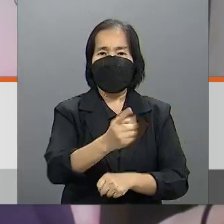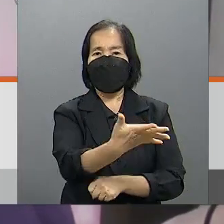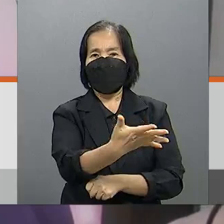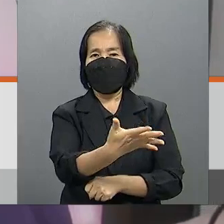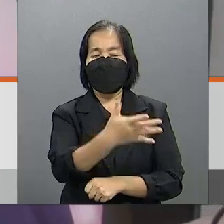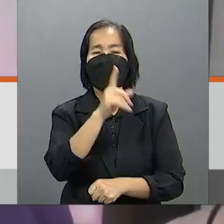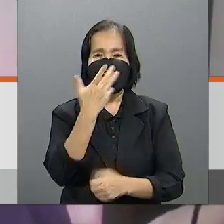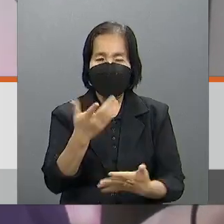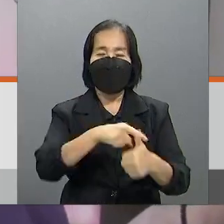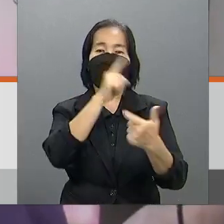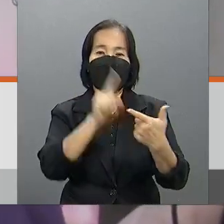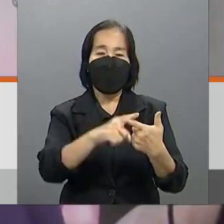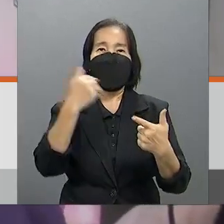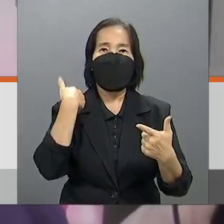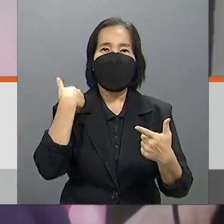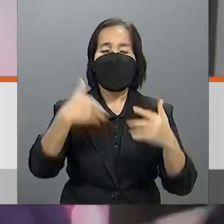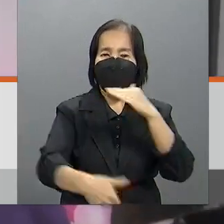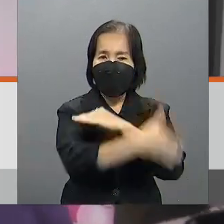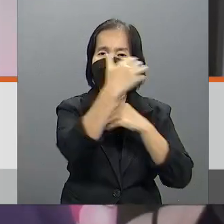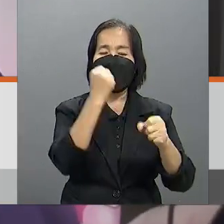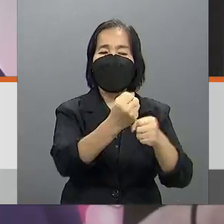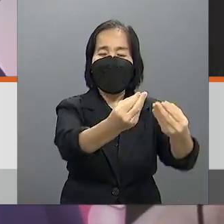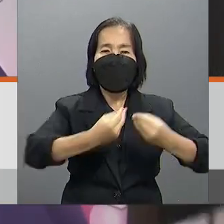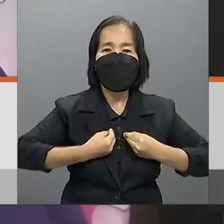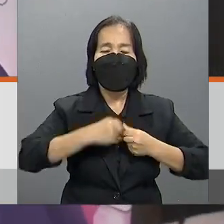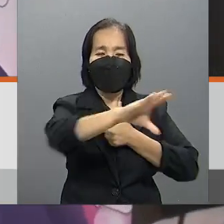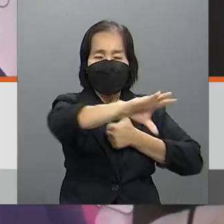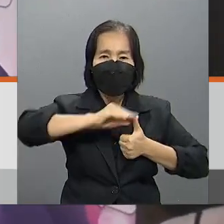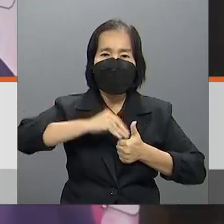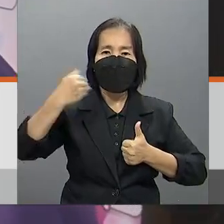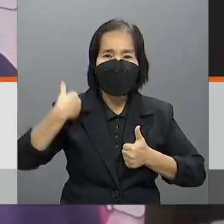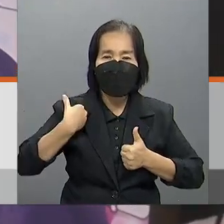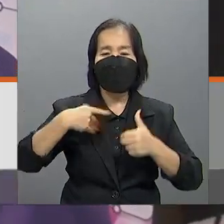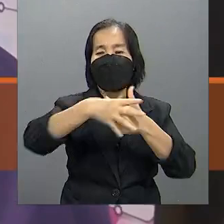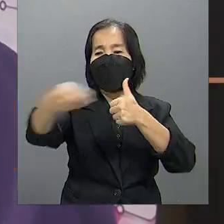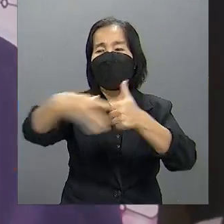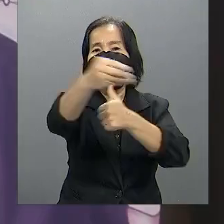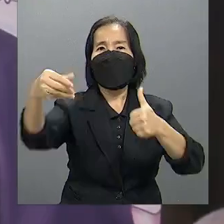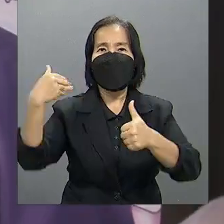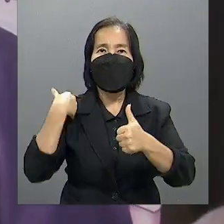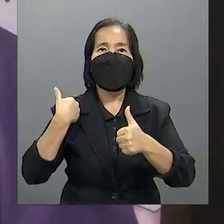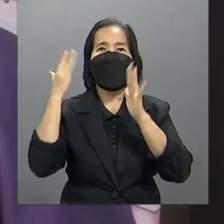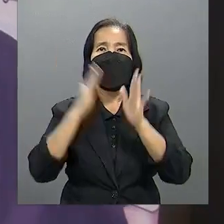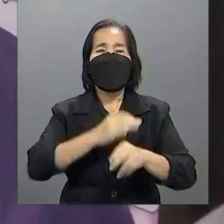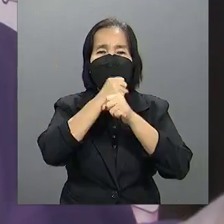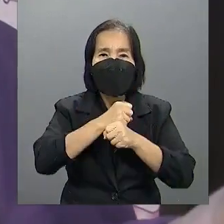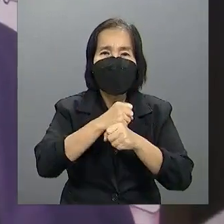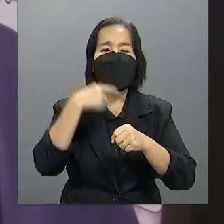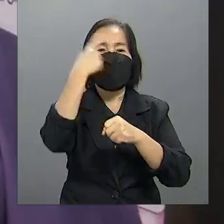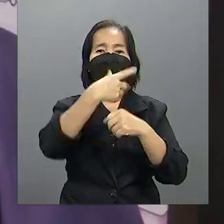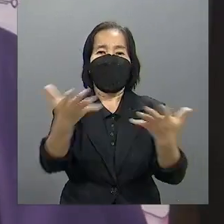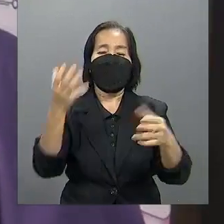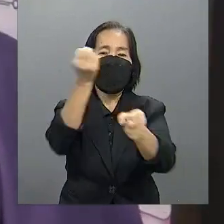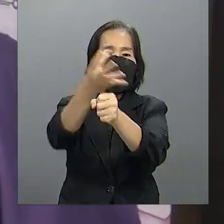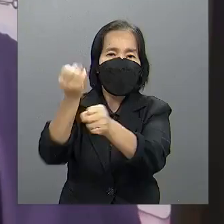อกาสที่จะทำให้สัมผัสกับกลุ่มผู้ป่วยเปราะบางกลุ่มผู้ป่วยเปราะบางก็คือผู้ป่วยที่อายุมากติ